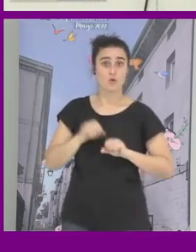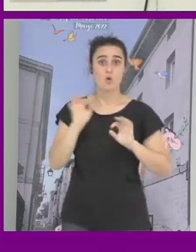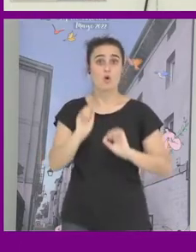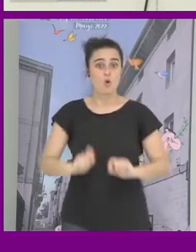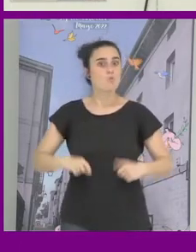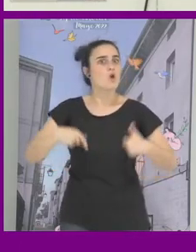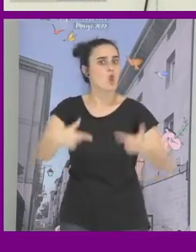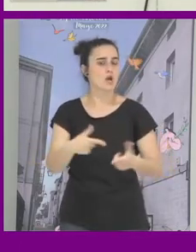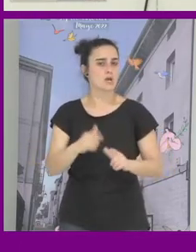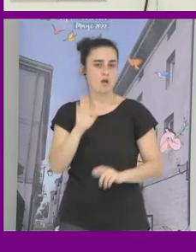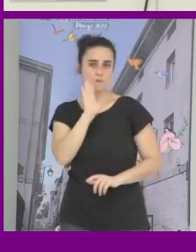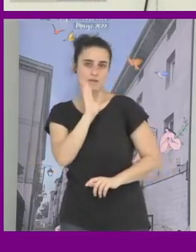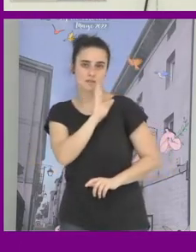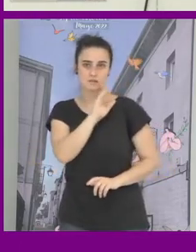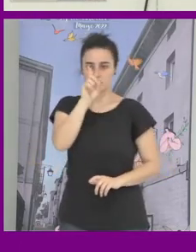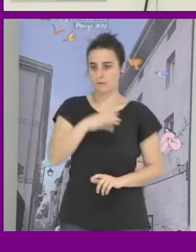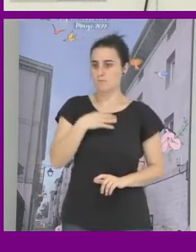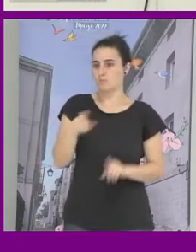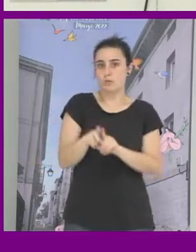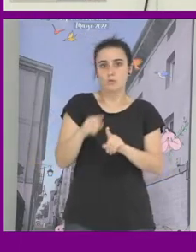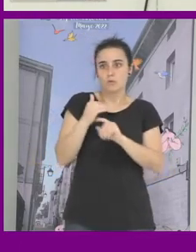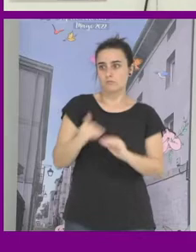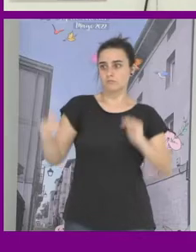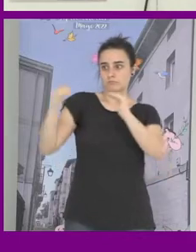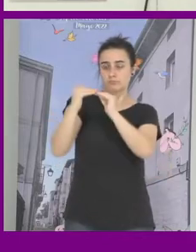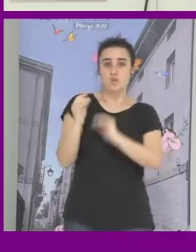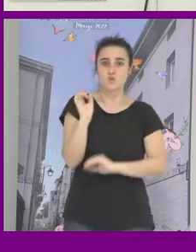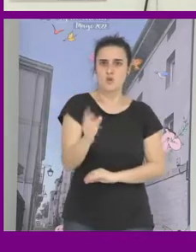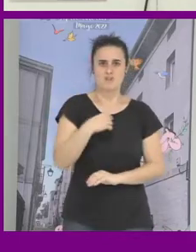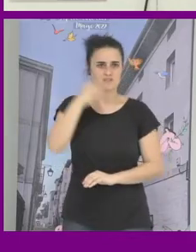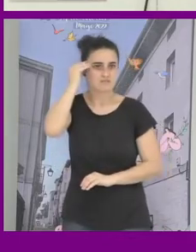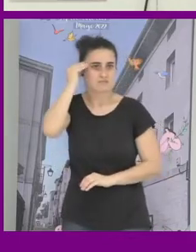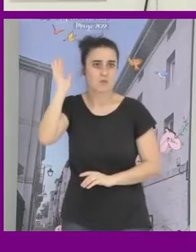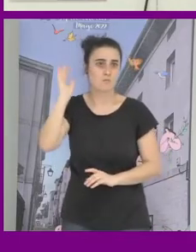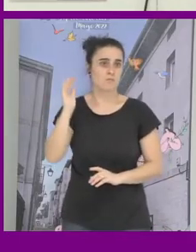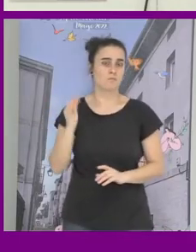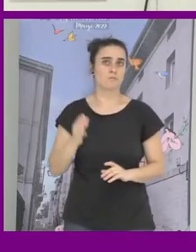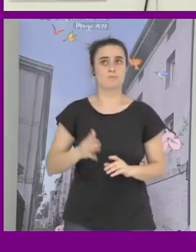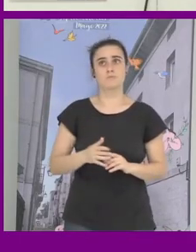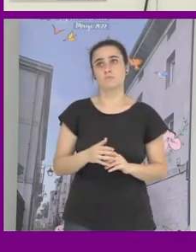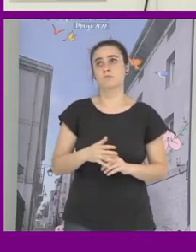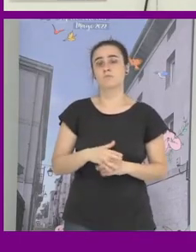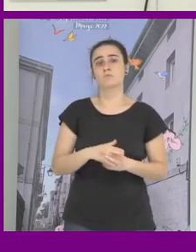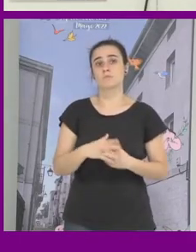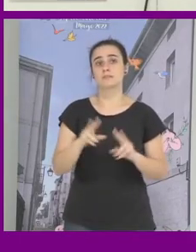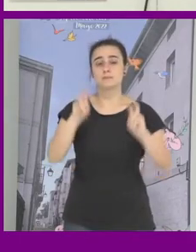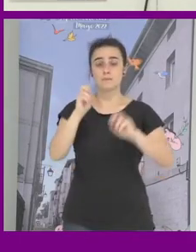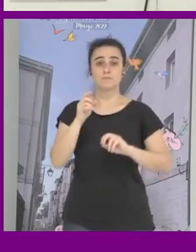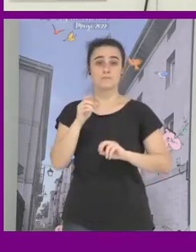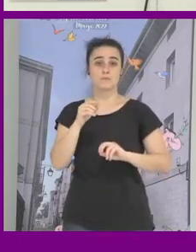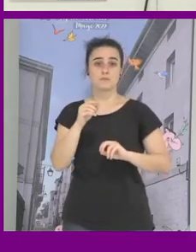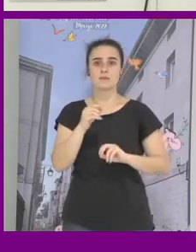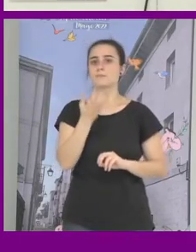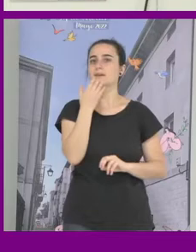edo jarditzakegu, nire ustez hori ere, ba, a ber, amatasun proiektu